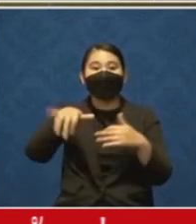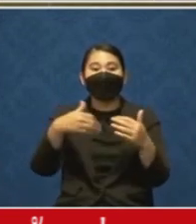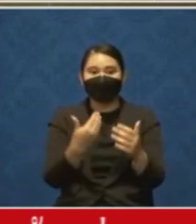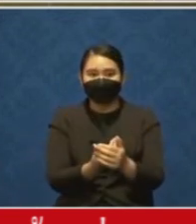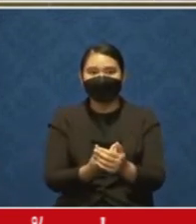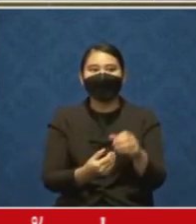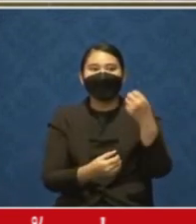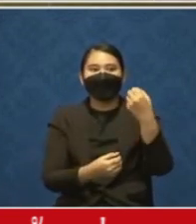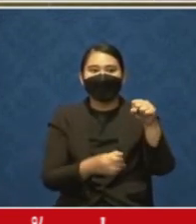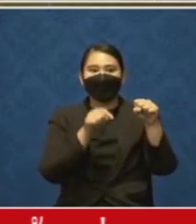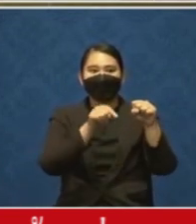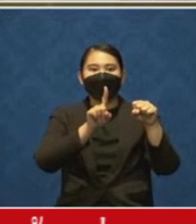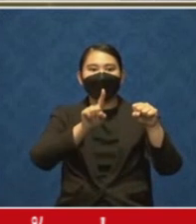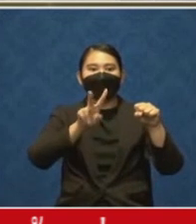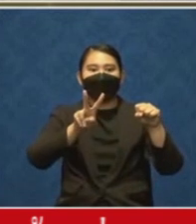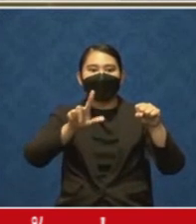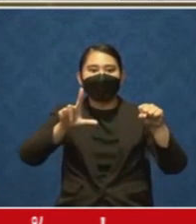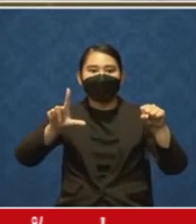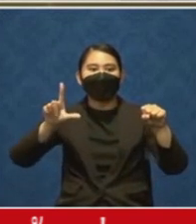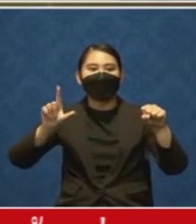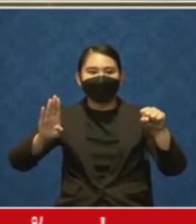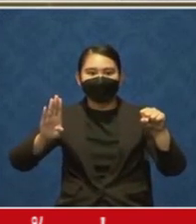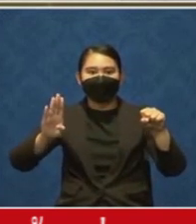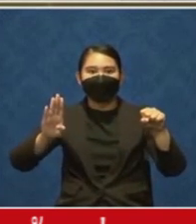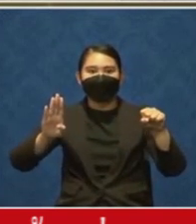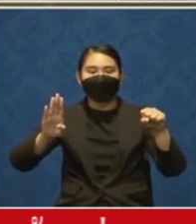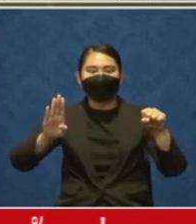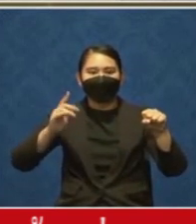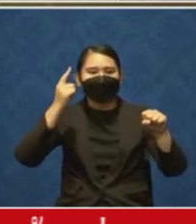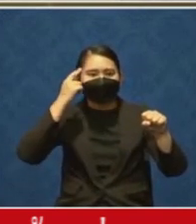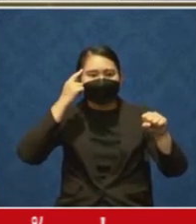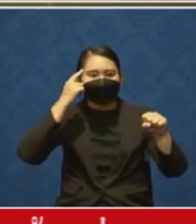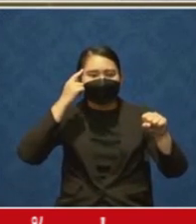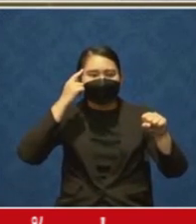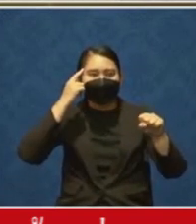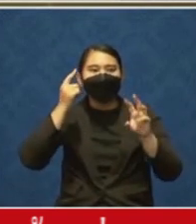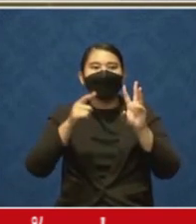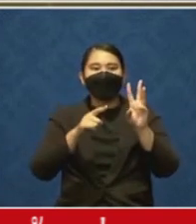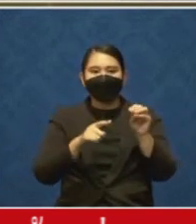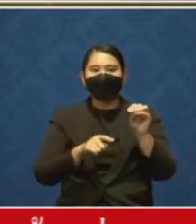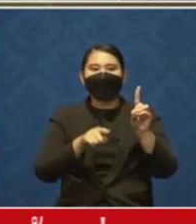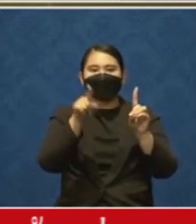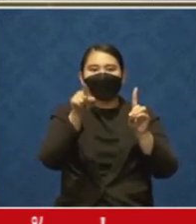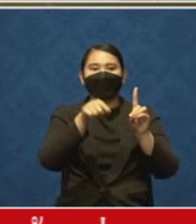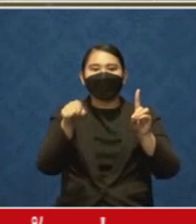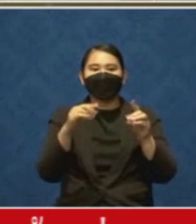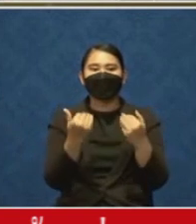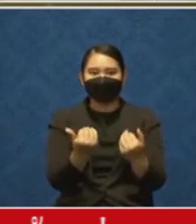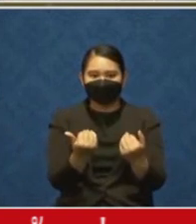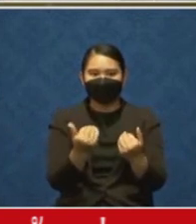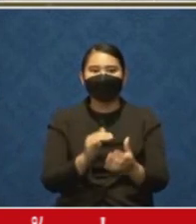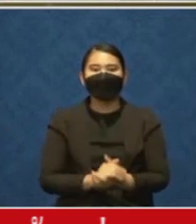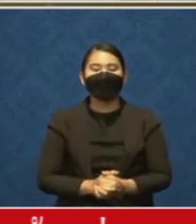เนี่ย 10.12 ล้านล้านบาทคิดเป็นร้อยละ61ของ GDP ของประเทศในขณะ